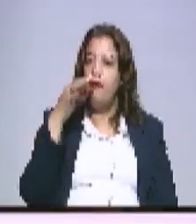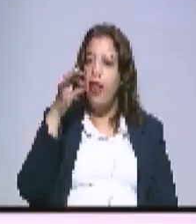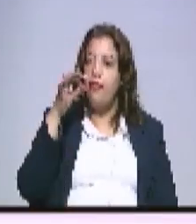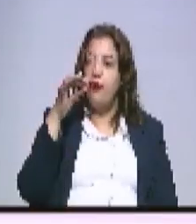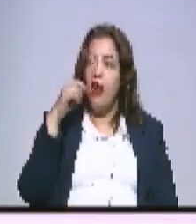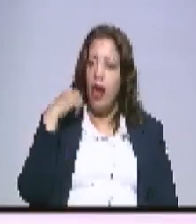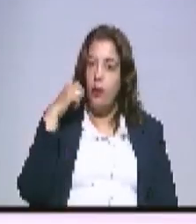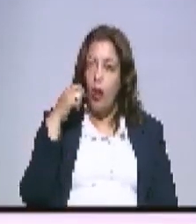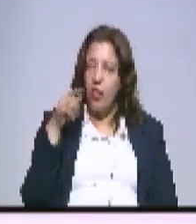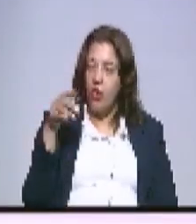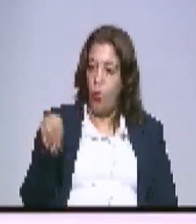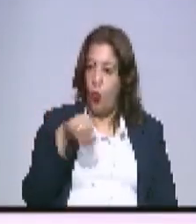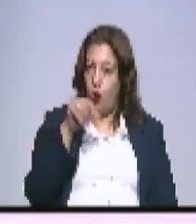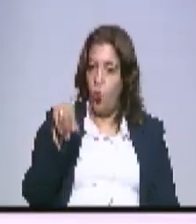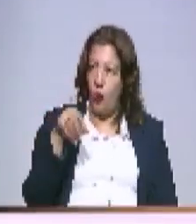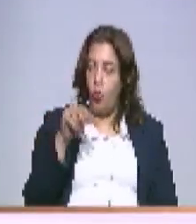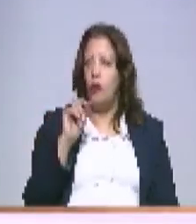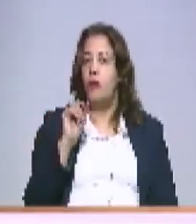أسمر،